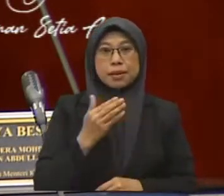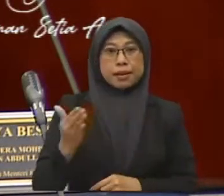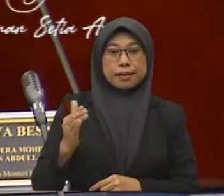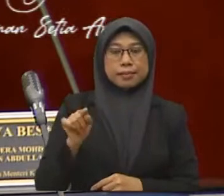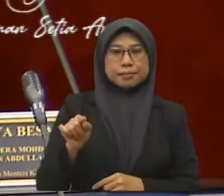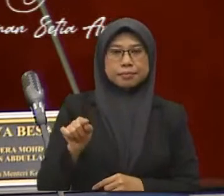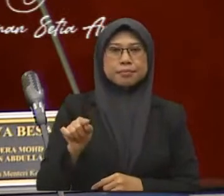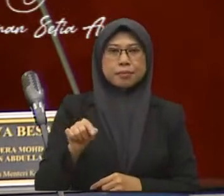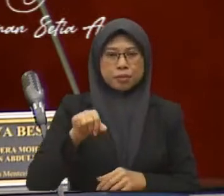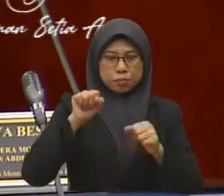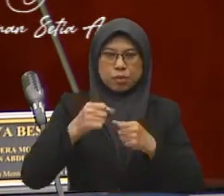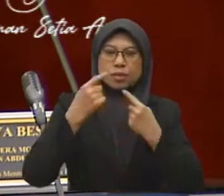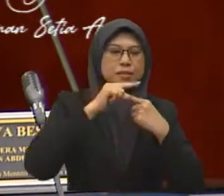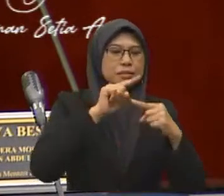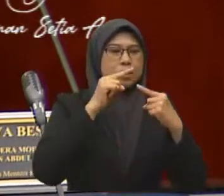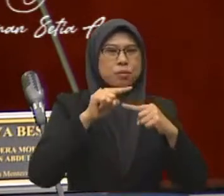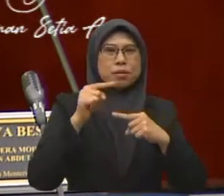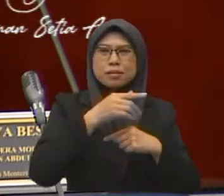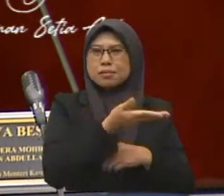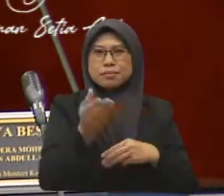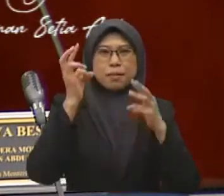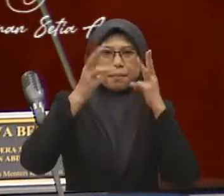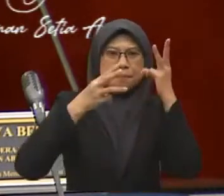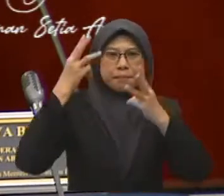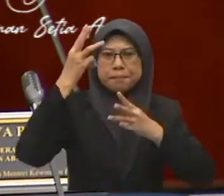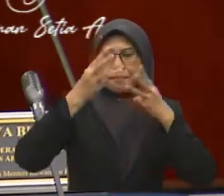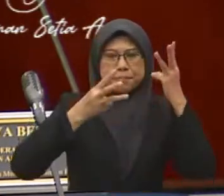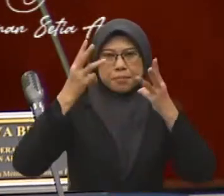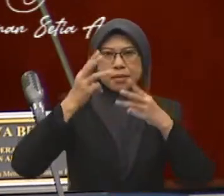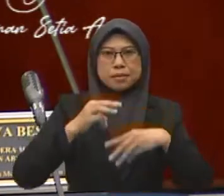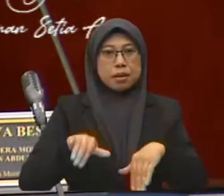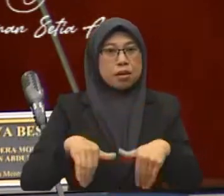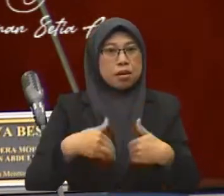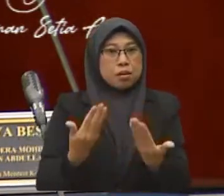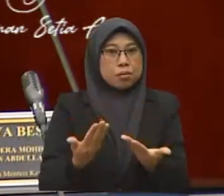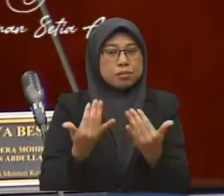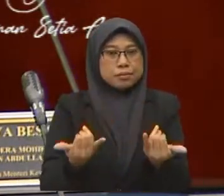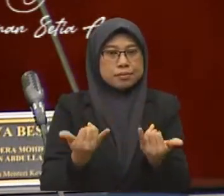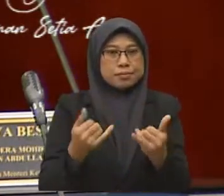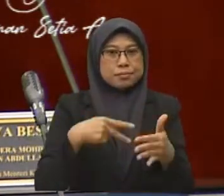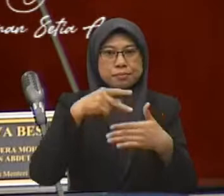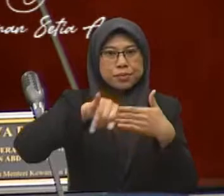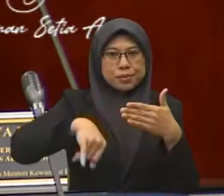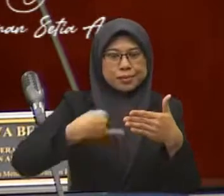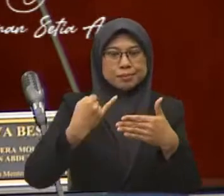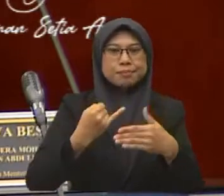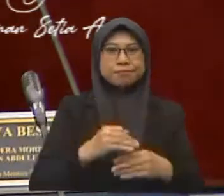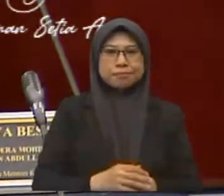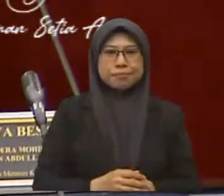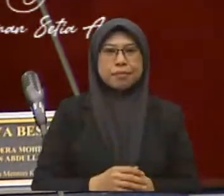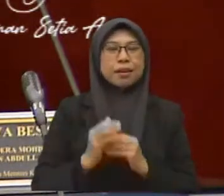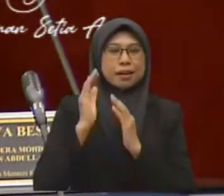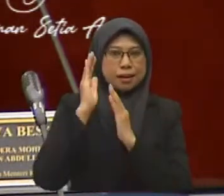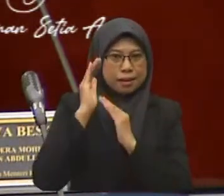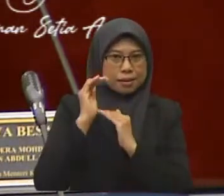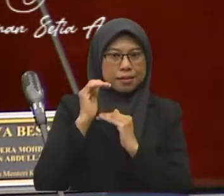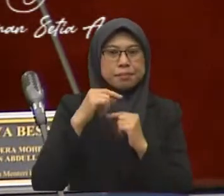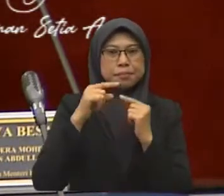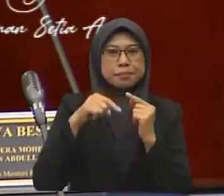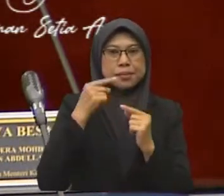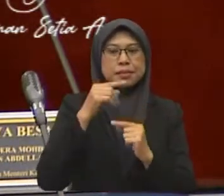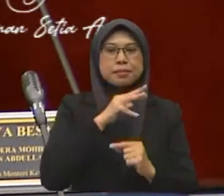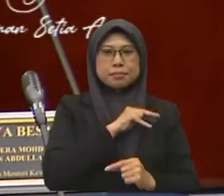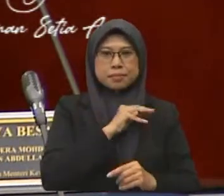akan merungkaikan segala kegelisahan semua pihak tak ada kelangsungan projek ini. Saya harap nanti bila beliau sendiri